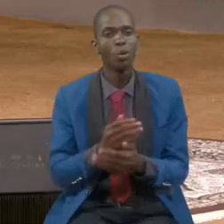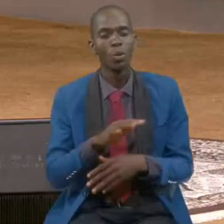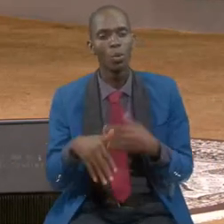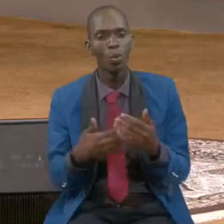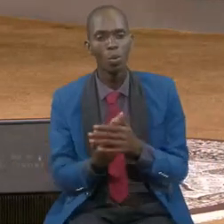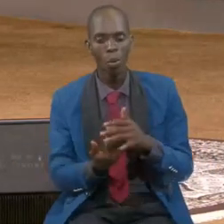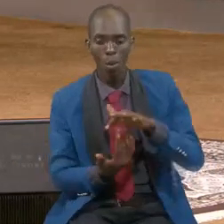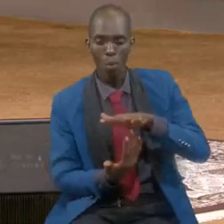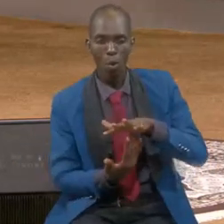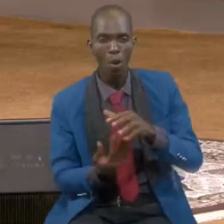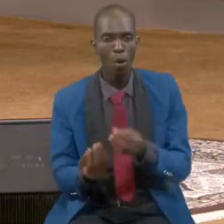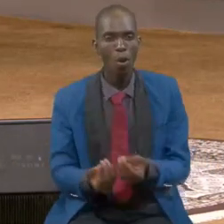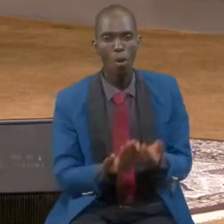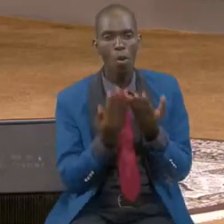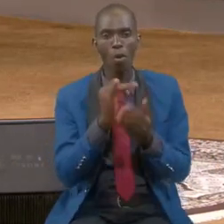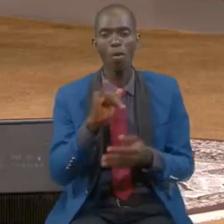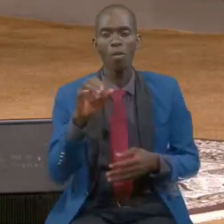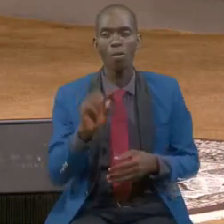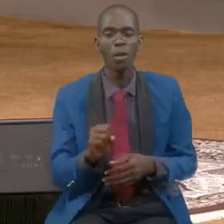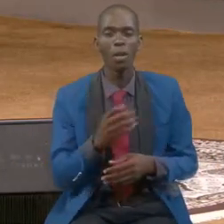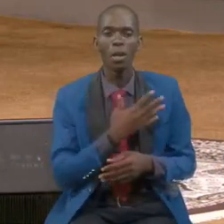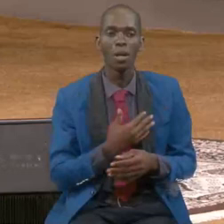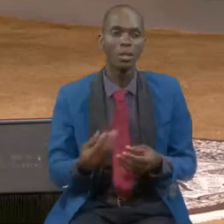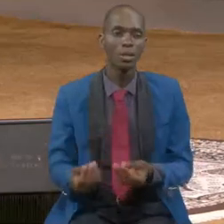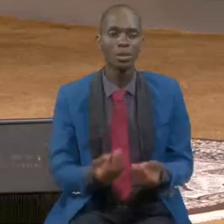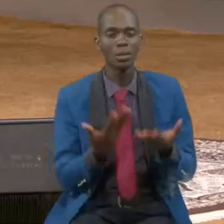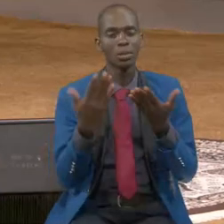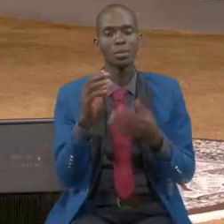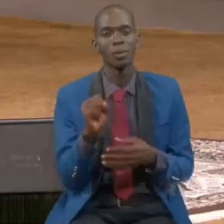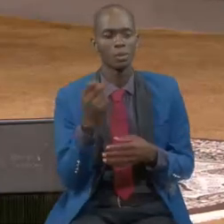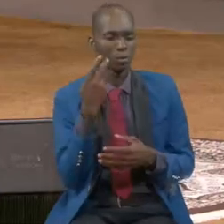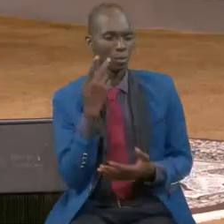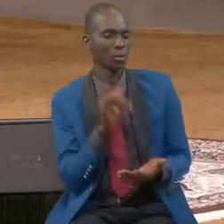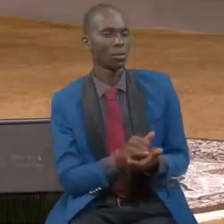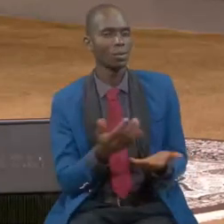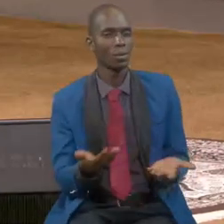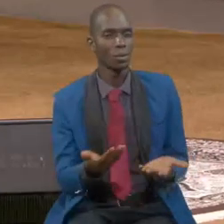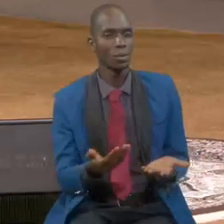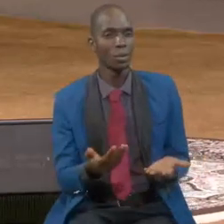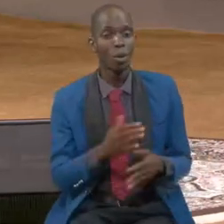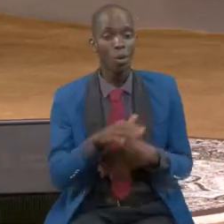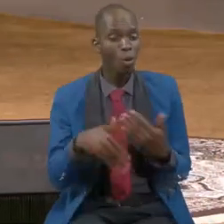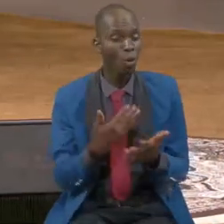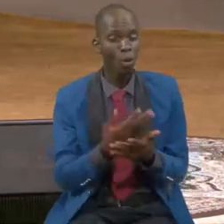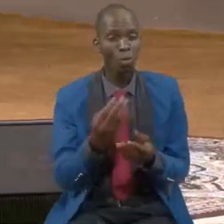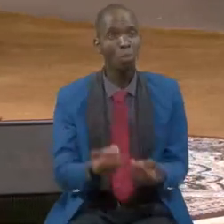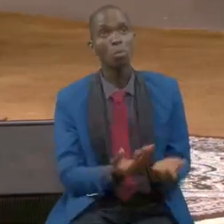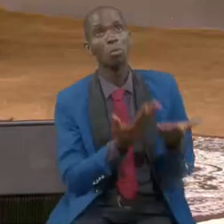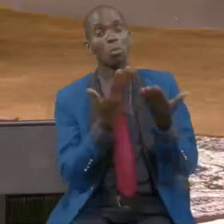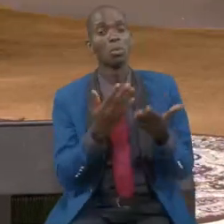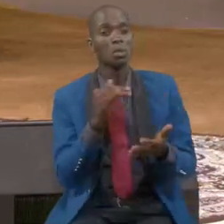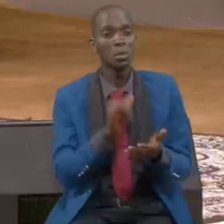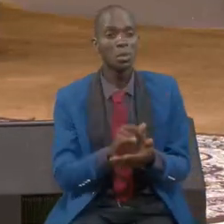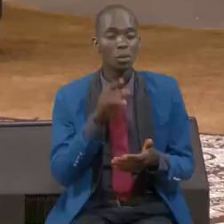holocaustes et tous les sacrifices. Voyez cela. Tous les